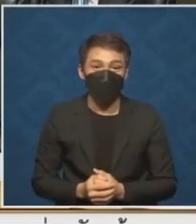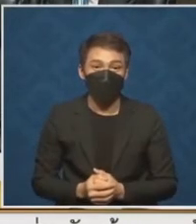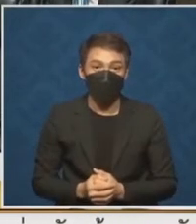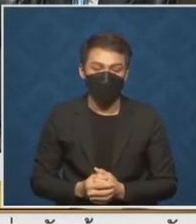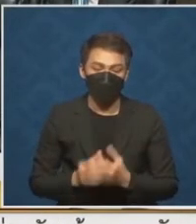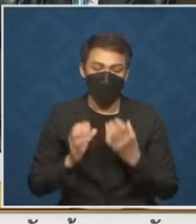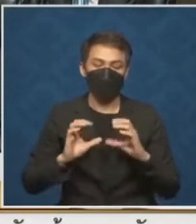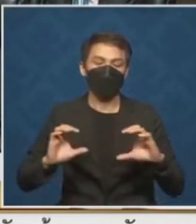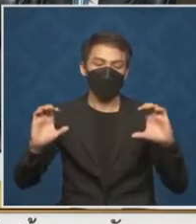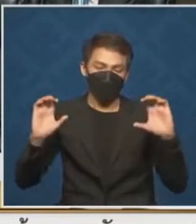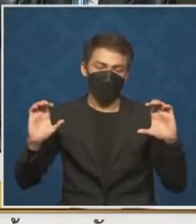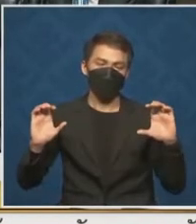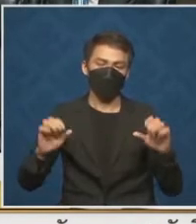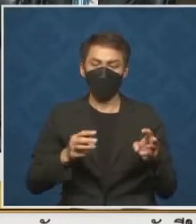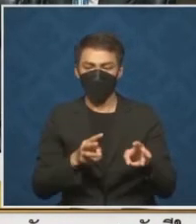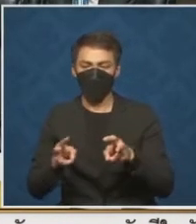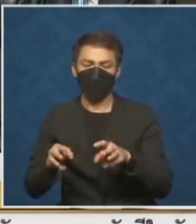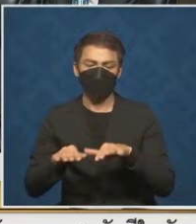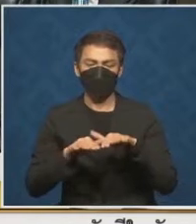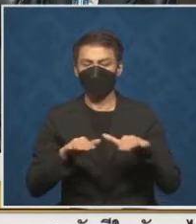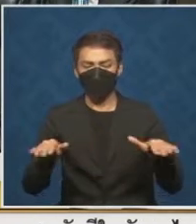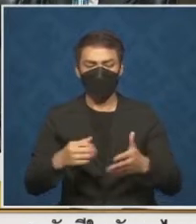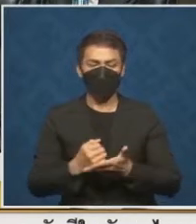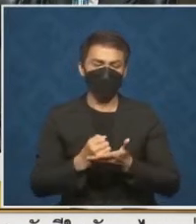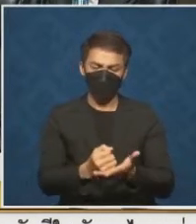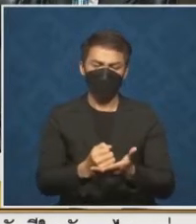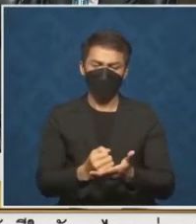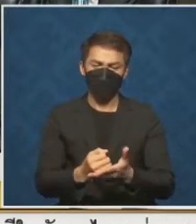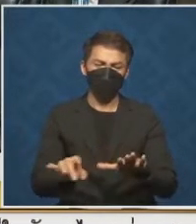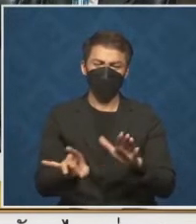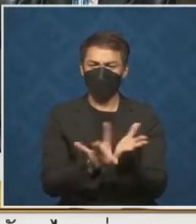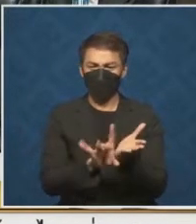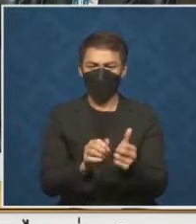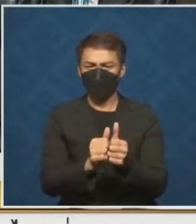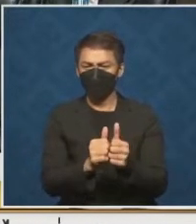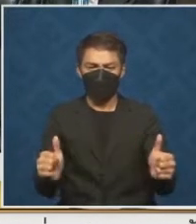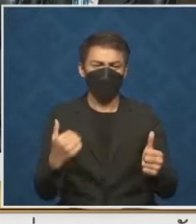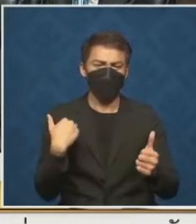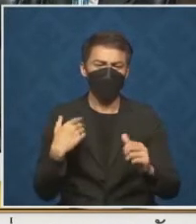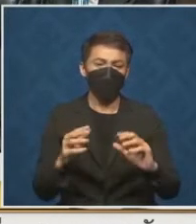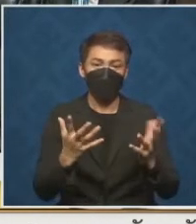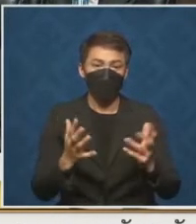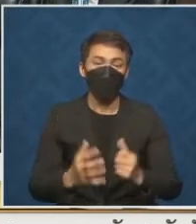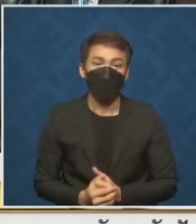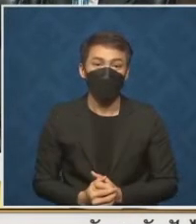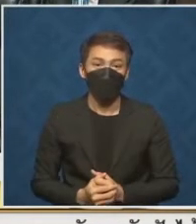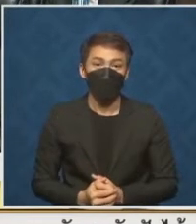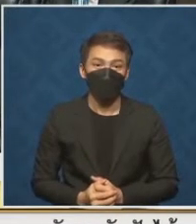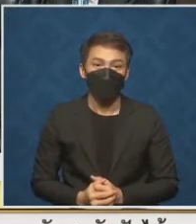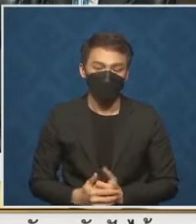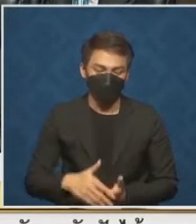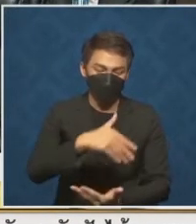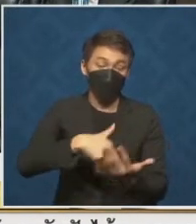ประสิทธิภาพมีปัญหาด้านสิ่งแวดล้อมมนับวันยิ่งทวีความรุนแรงขึ้นโดยเฉพาะปัญหา